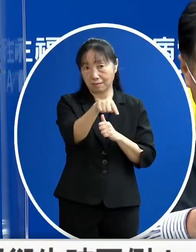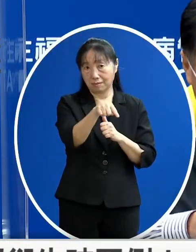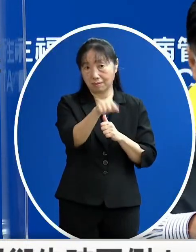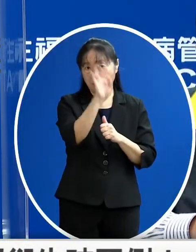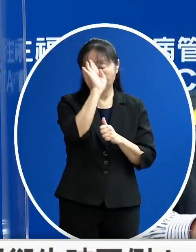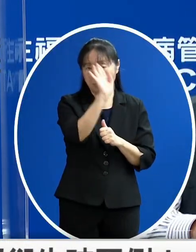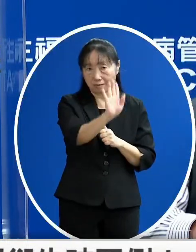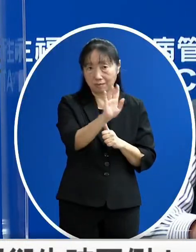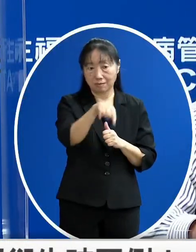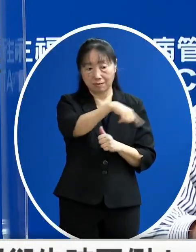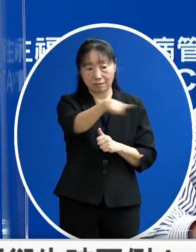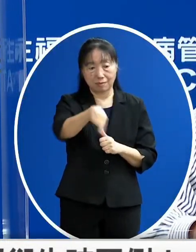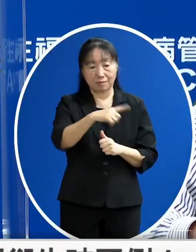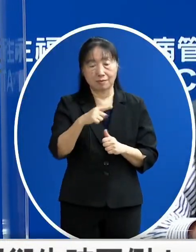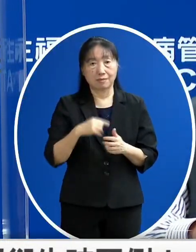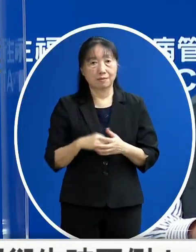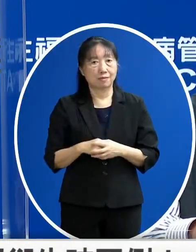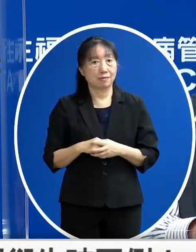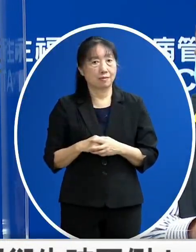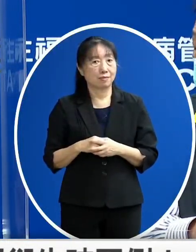哈，